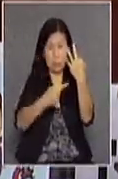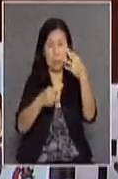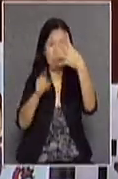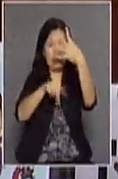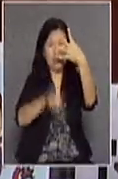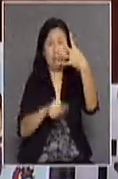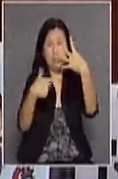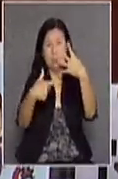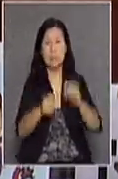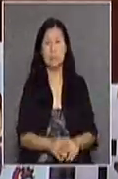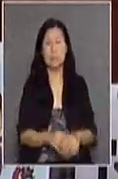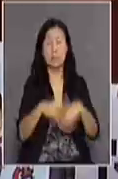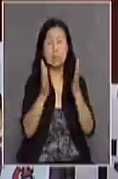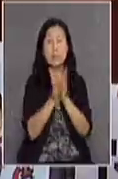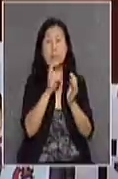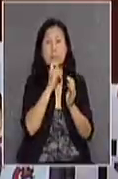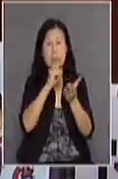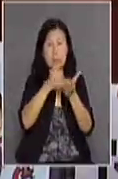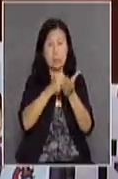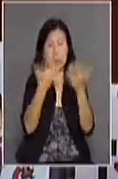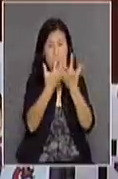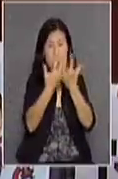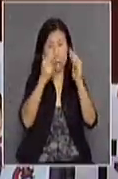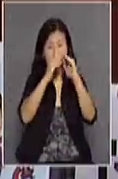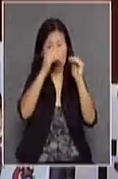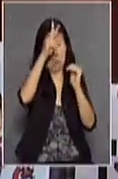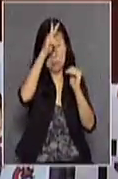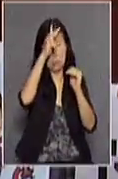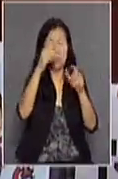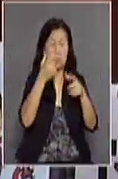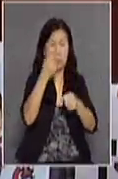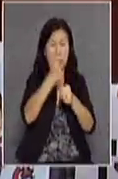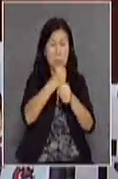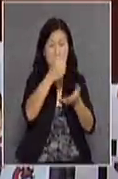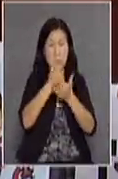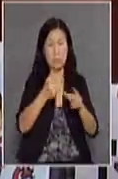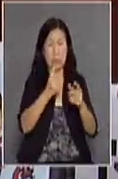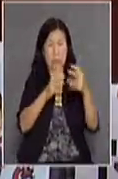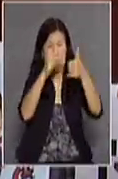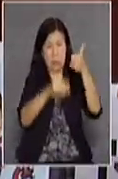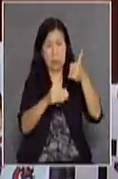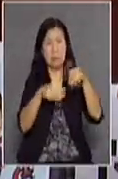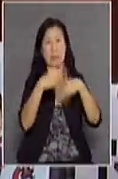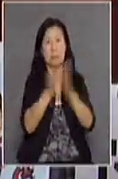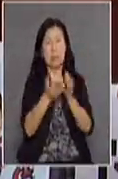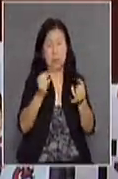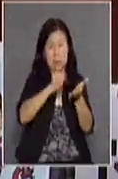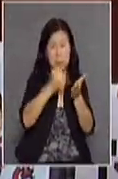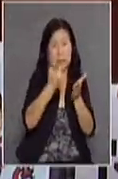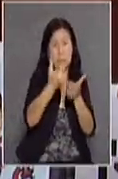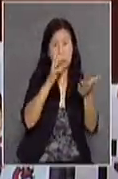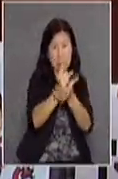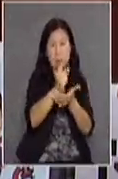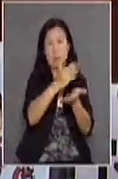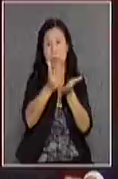398萬4千元，相當於差餉物業估價署員工個人薪酬下的津貼的全年預